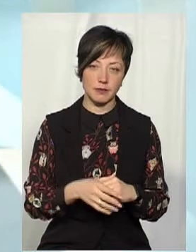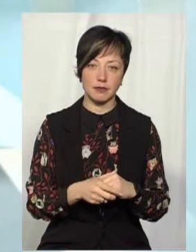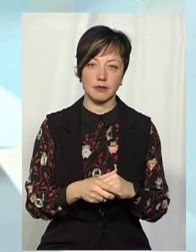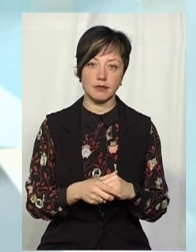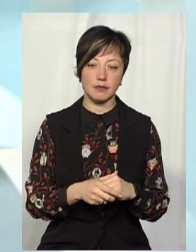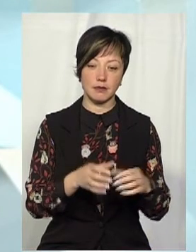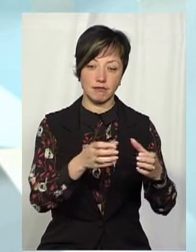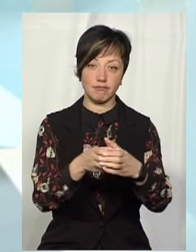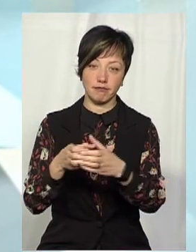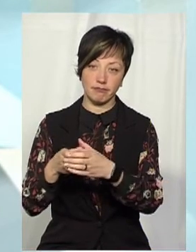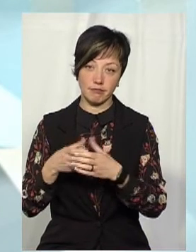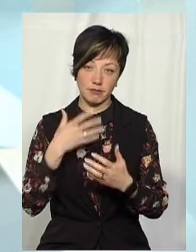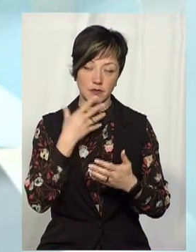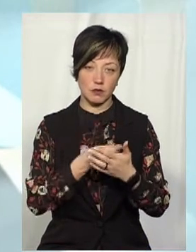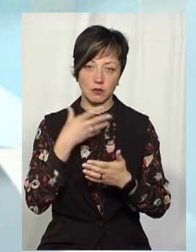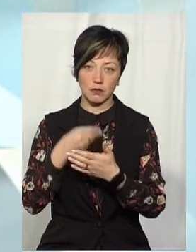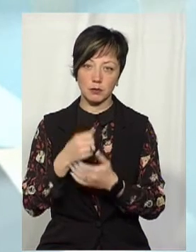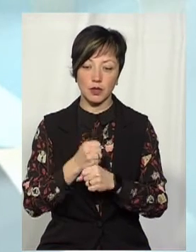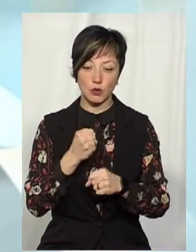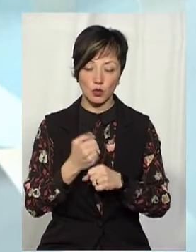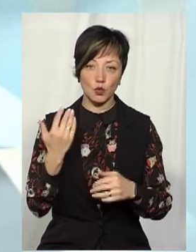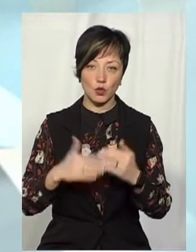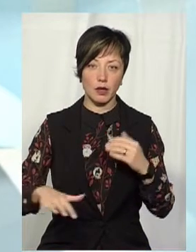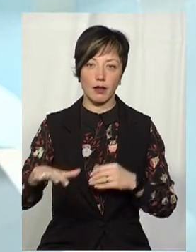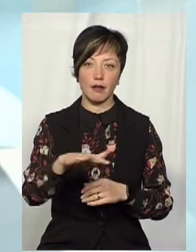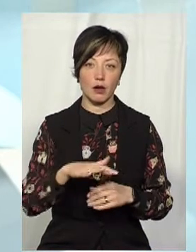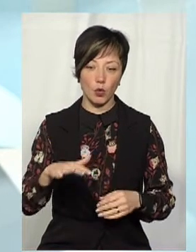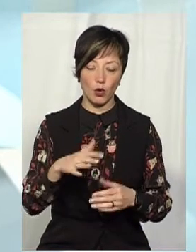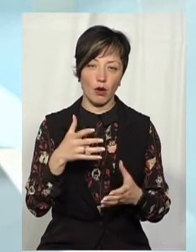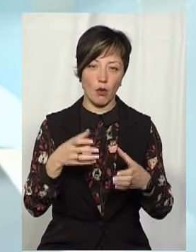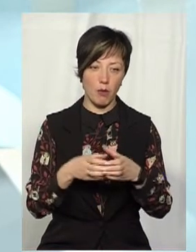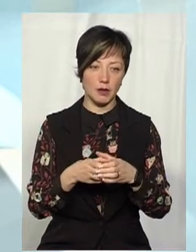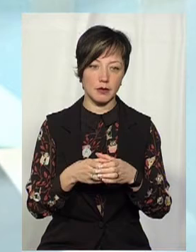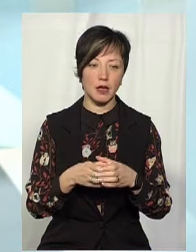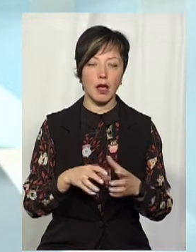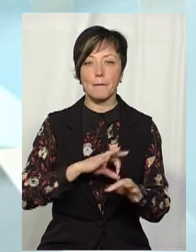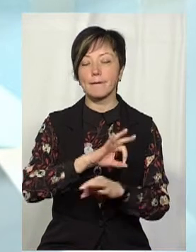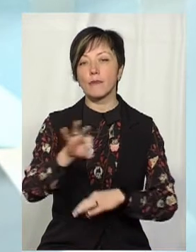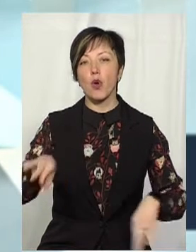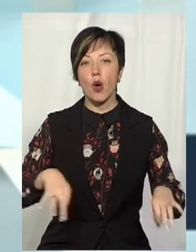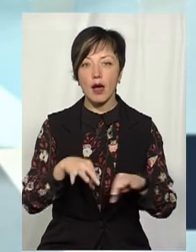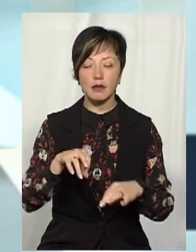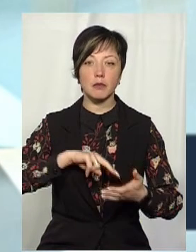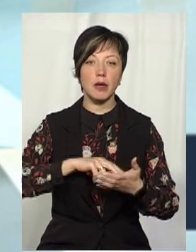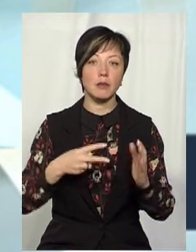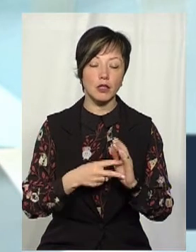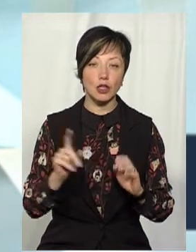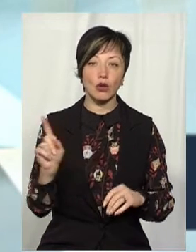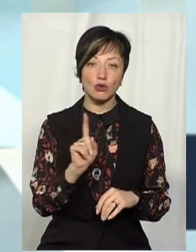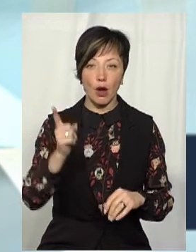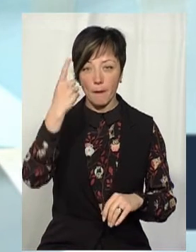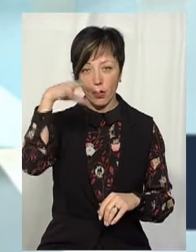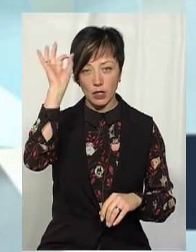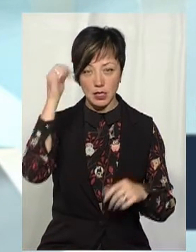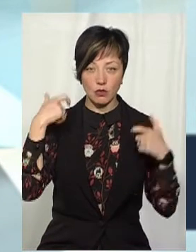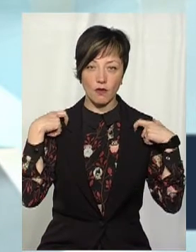роз'їхались по громадах і працюють вже на території громади. Проект передбачає те, що поліцейський